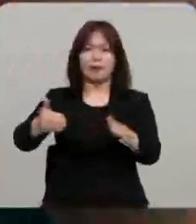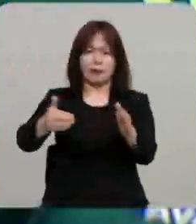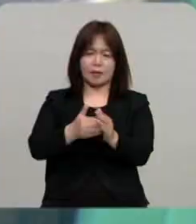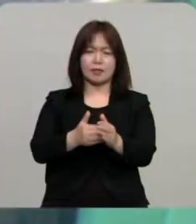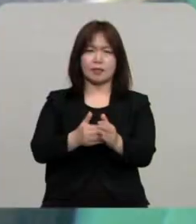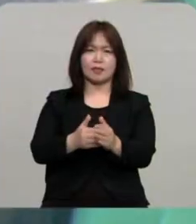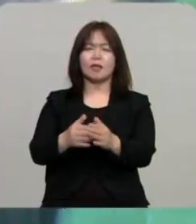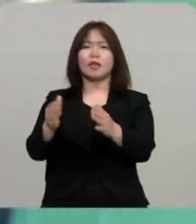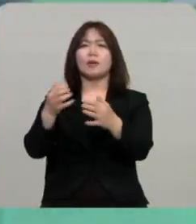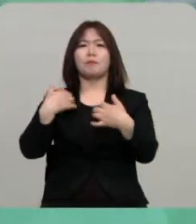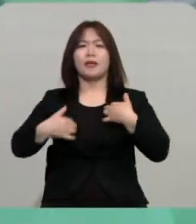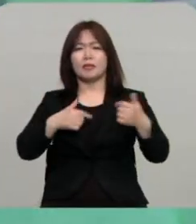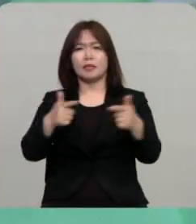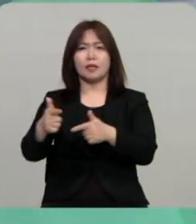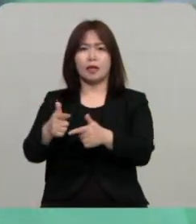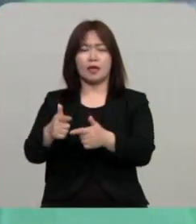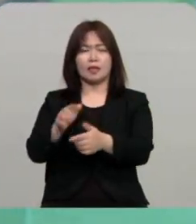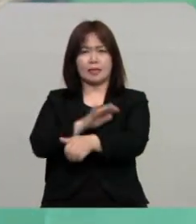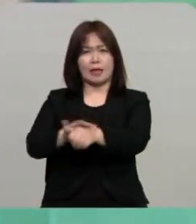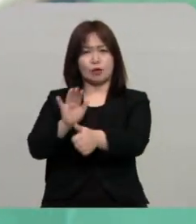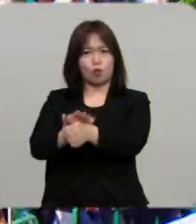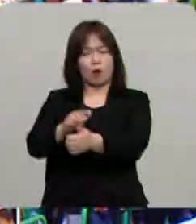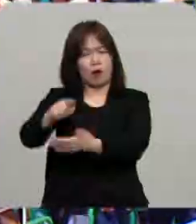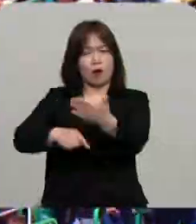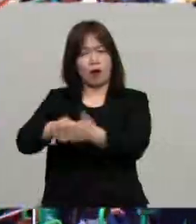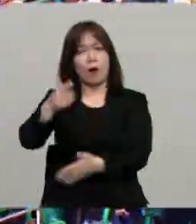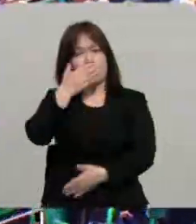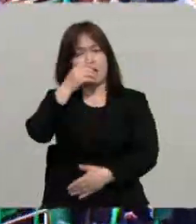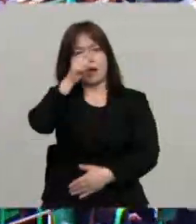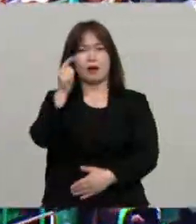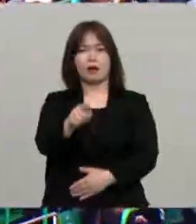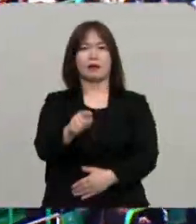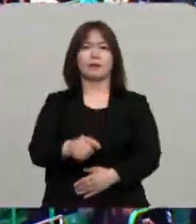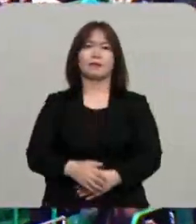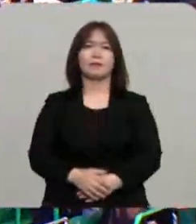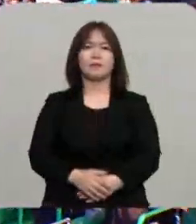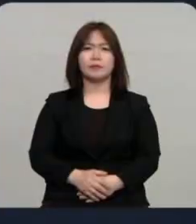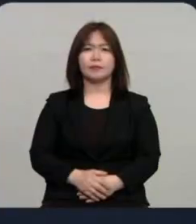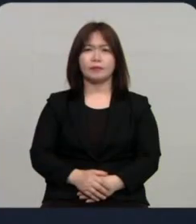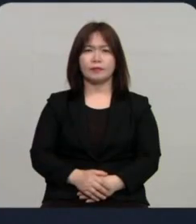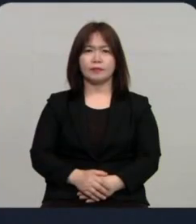답을 내놓을 수 있을지 주목됩니다. KBS 뉴스 이종환입니다.